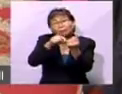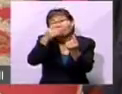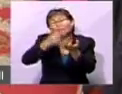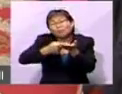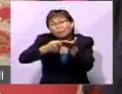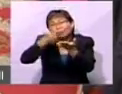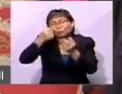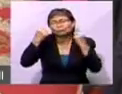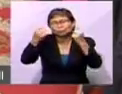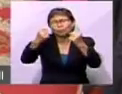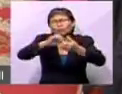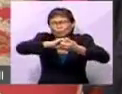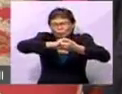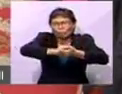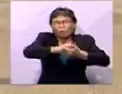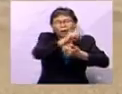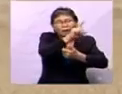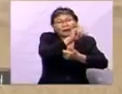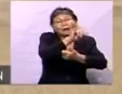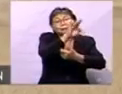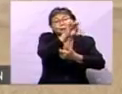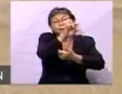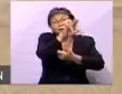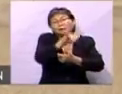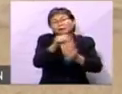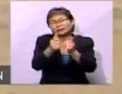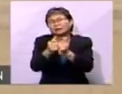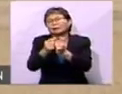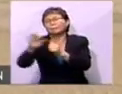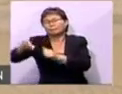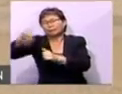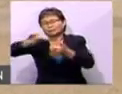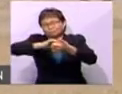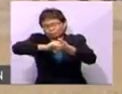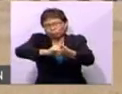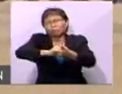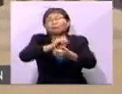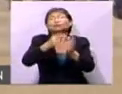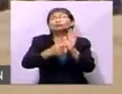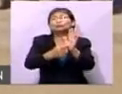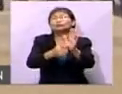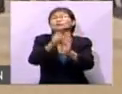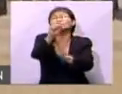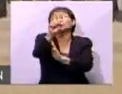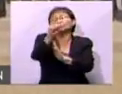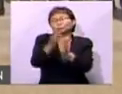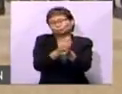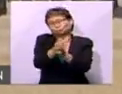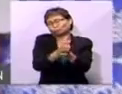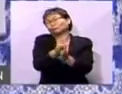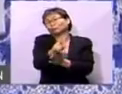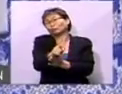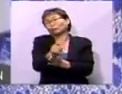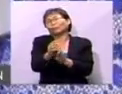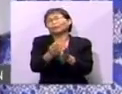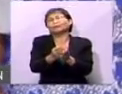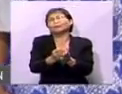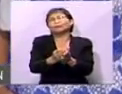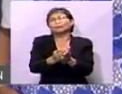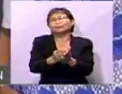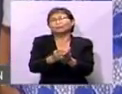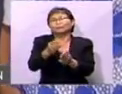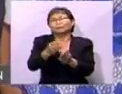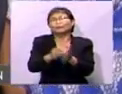dan mengukuhkan hubungan Liberia dengan Perancis. Selain itu, ini juga merupakan salah satu usaha untuk membangunkan